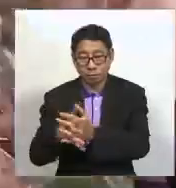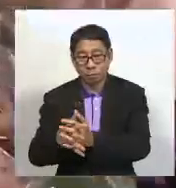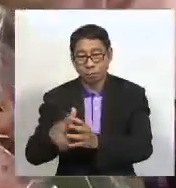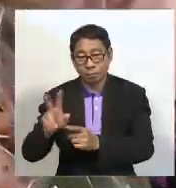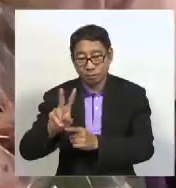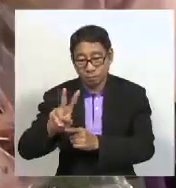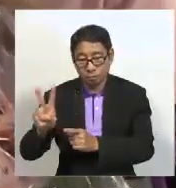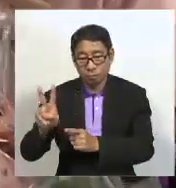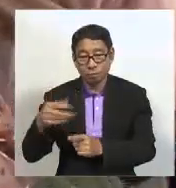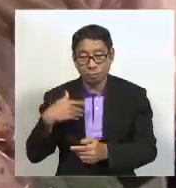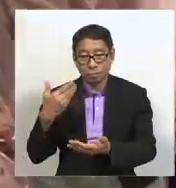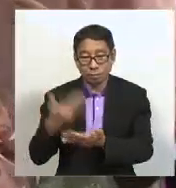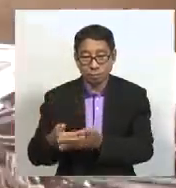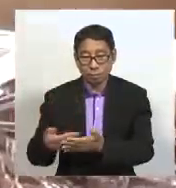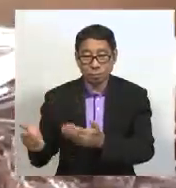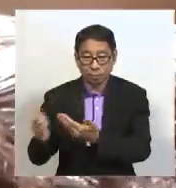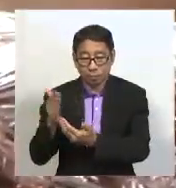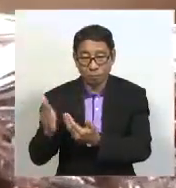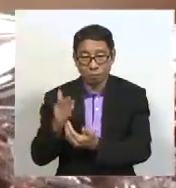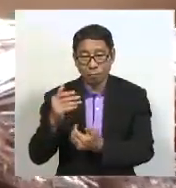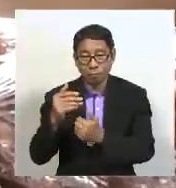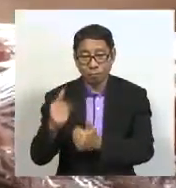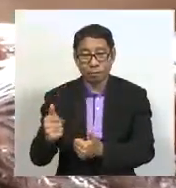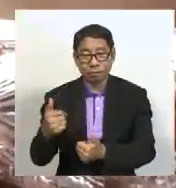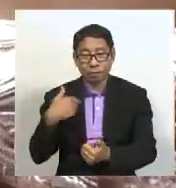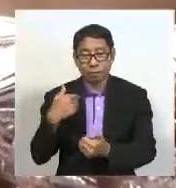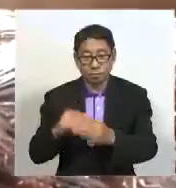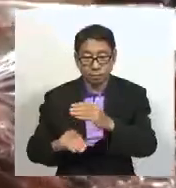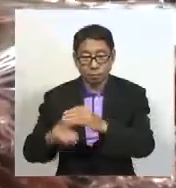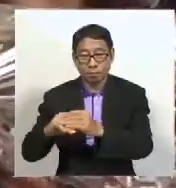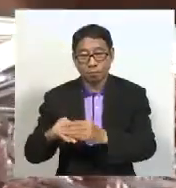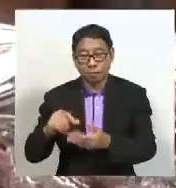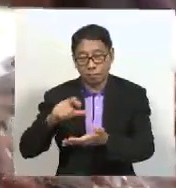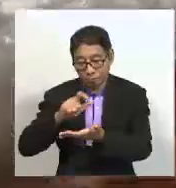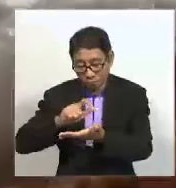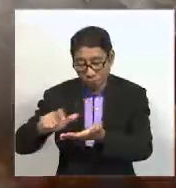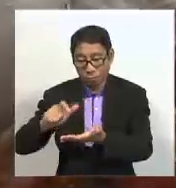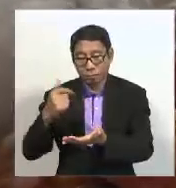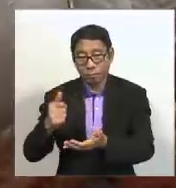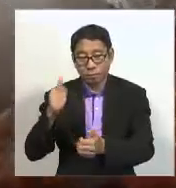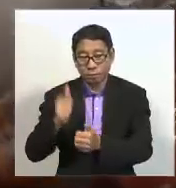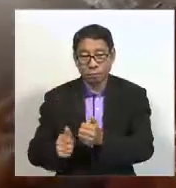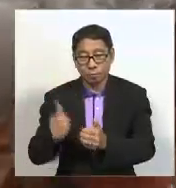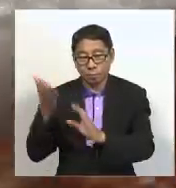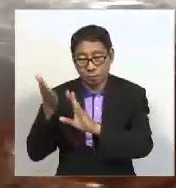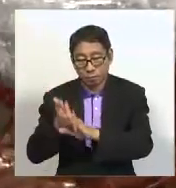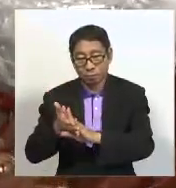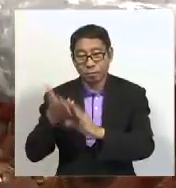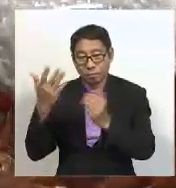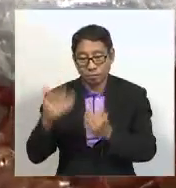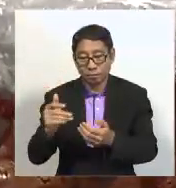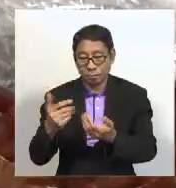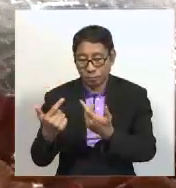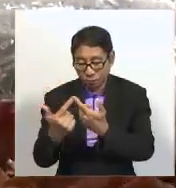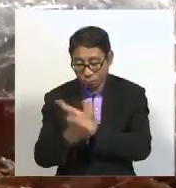นี่ยกระเป๋าใบที่2เนี่ยเติมเงินได้ง่ายแล้วก็สะดวกด้วยนอกจากจะเติมเงินผ่านการสแกน QR Code ของทุกธนาคารหรือกรอกตัว